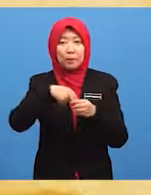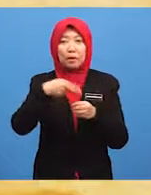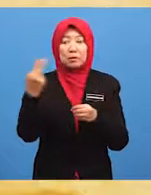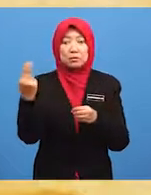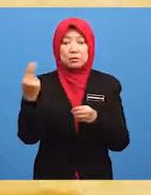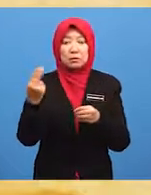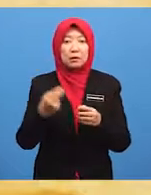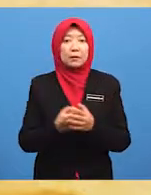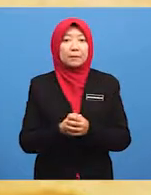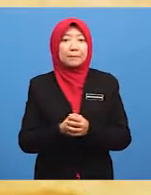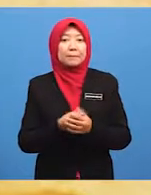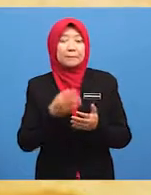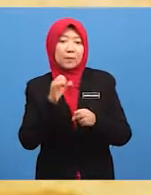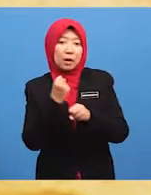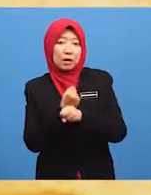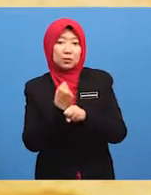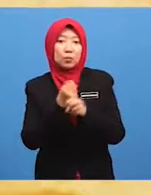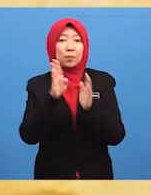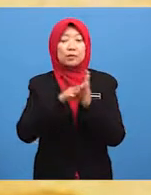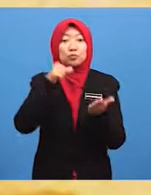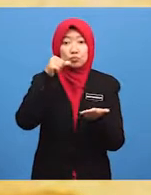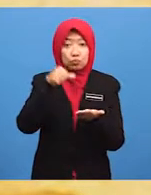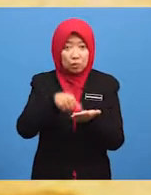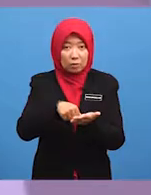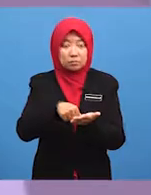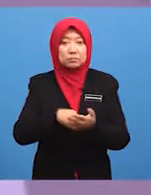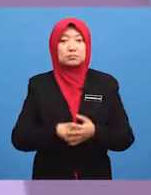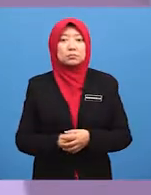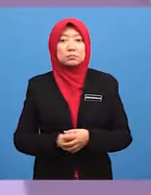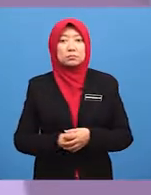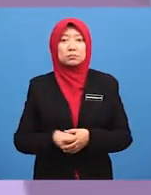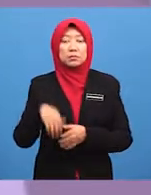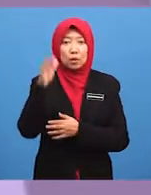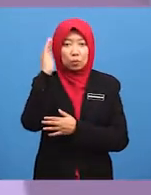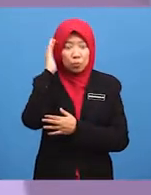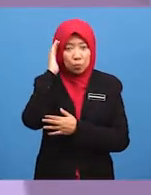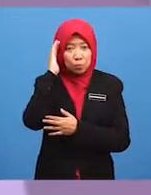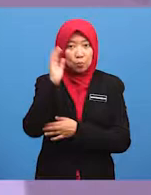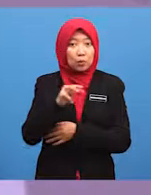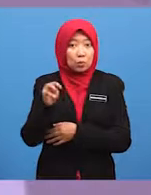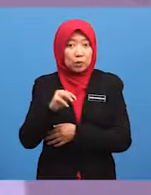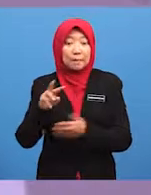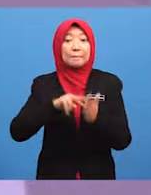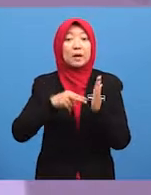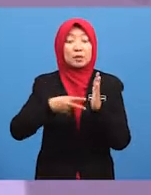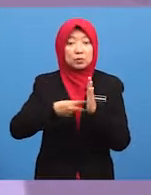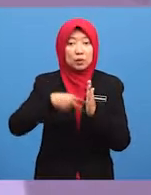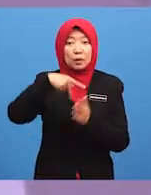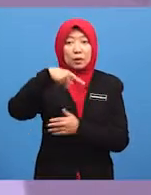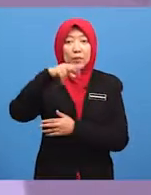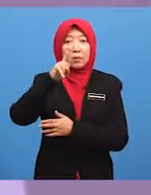karya dan bentuk batu bersurat dan manuskrip. Tahukah murid-murid maksud pujangga?